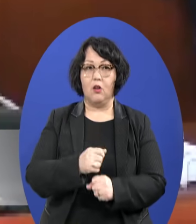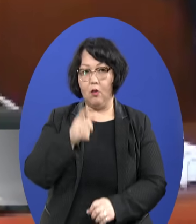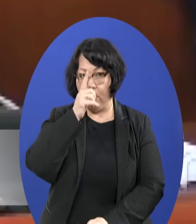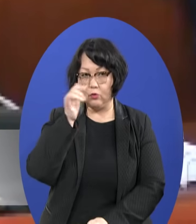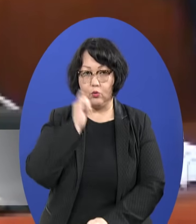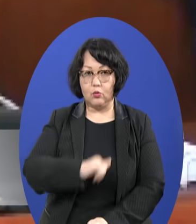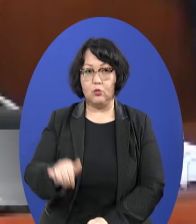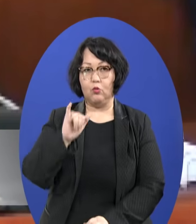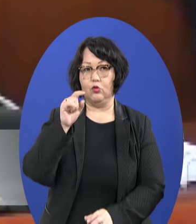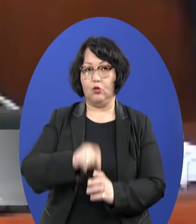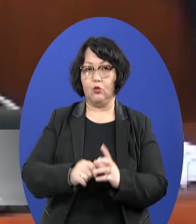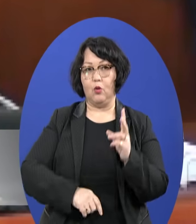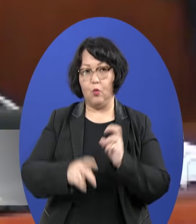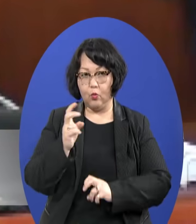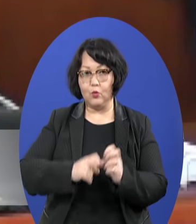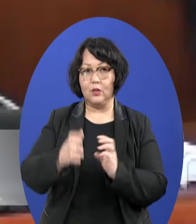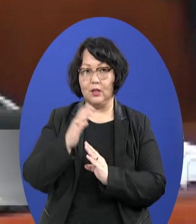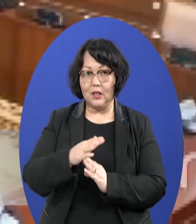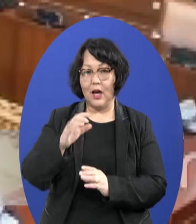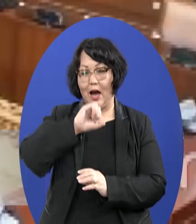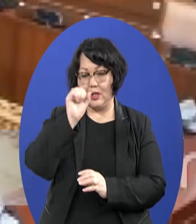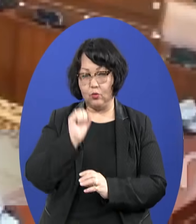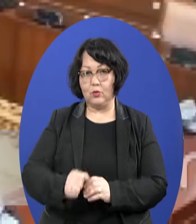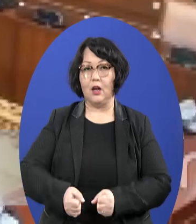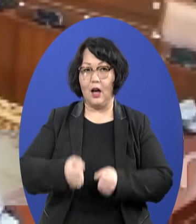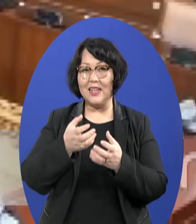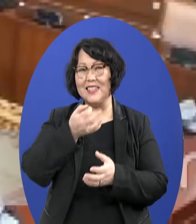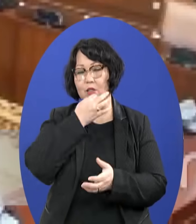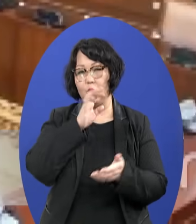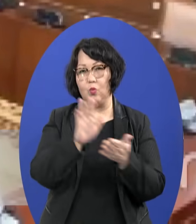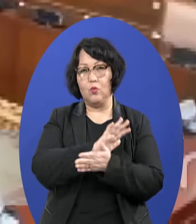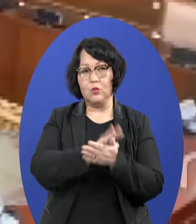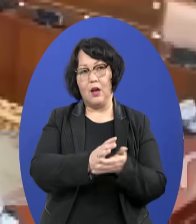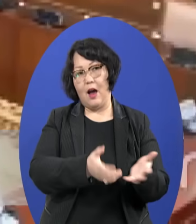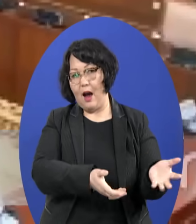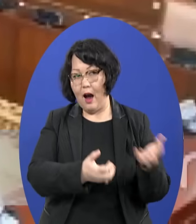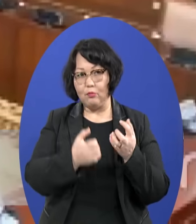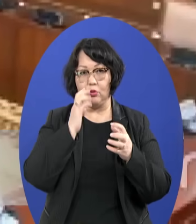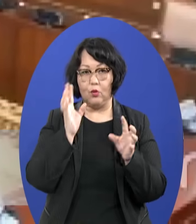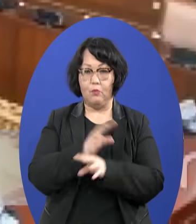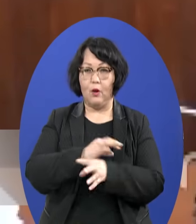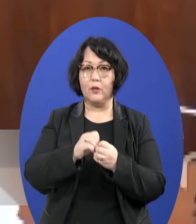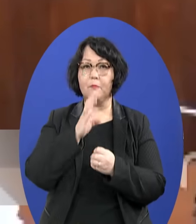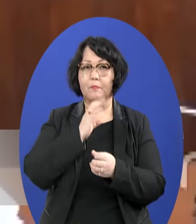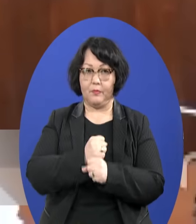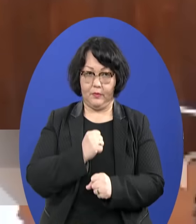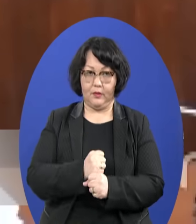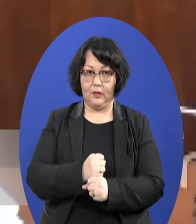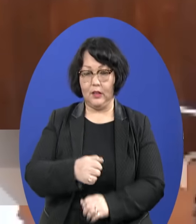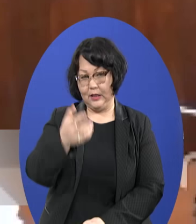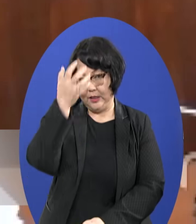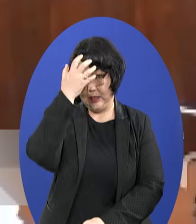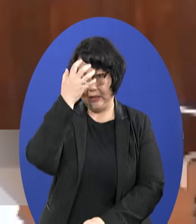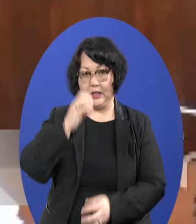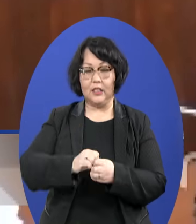улбооны улс дотооддоо үйлдвэрлэл нь тасраад асуудалтай байгаа учраас аль болох эрт татан авалтыг зохион байгуулахаар ажиллаж байна гэсэн юм. Засгийн газраас хийгдэж